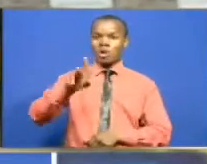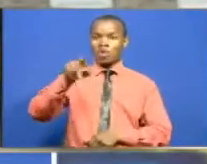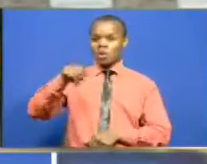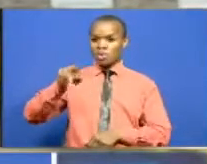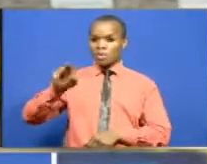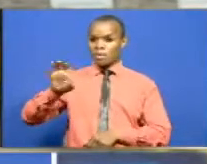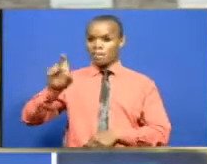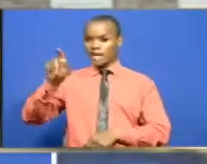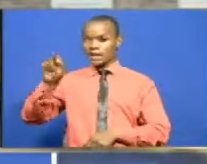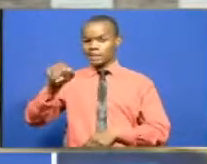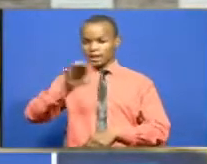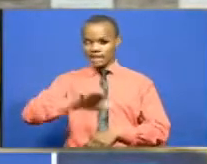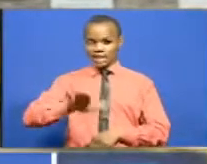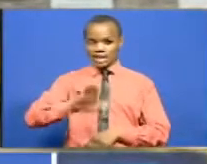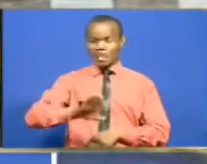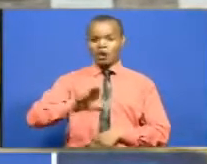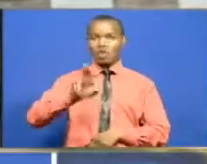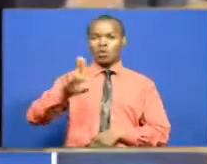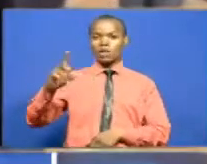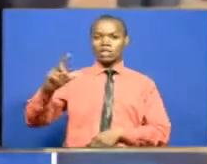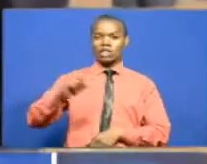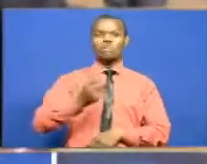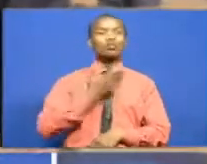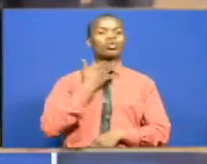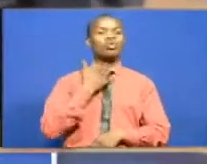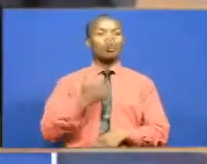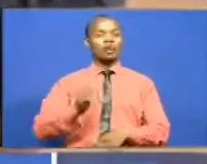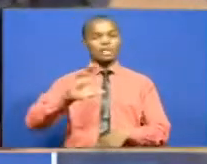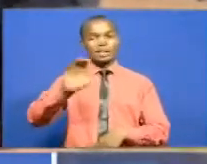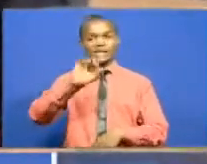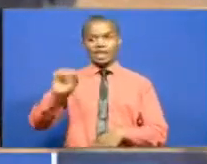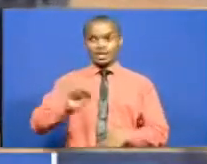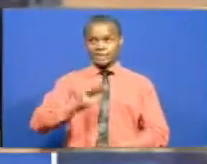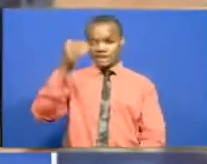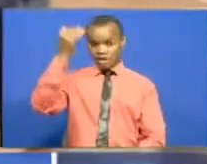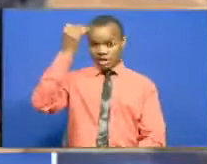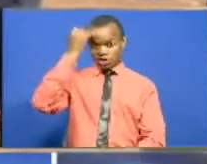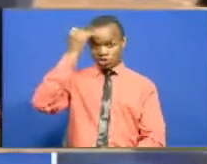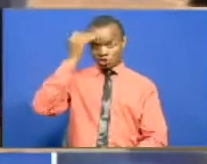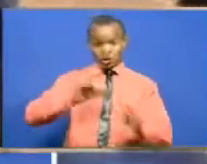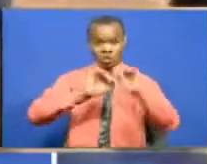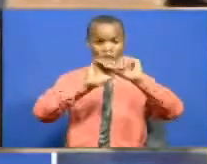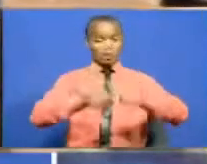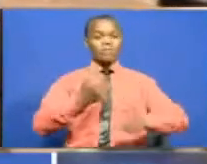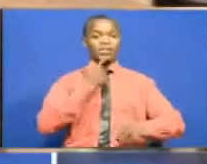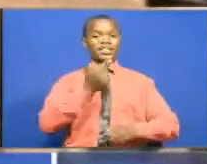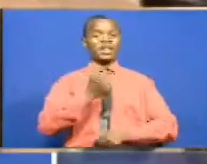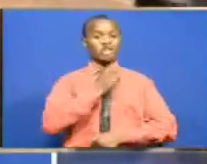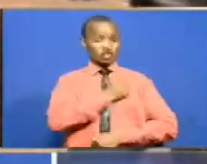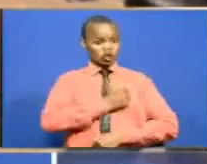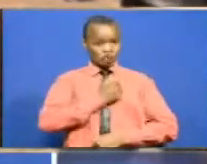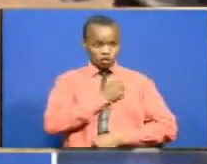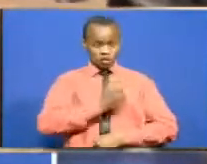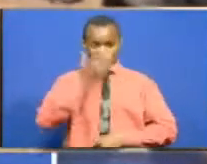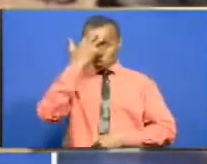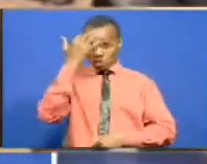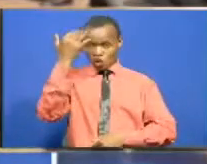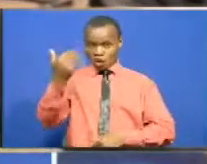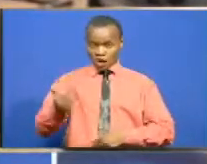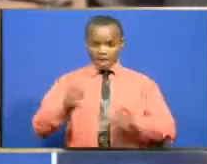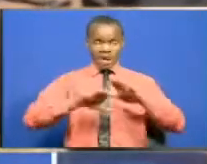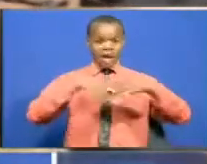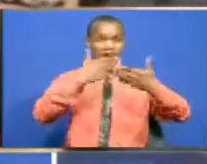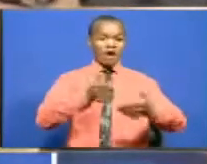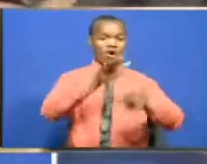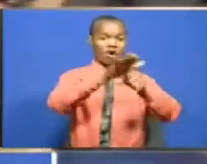kaunti ya Uasin Gishu kinamtaka waziri wa elimu Professor George Magoha kuomba msamaha kwa madai ya kumhangaisha afisa mmoja